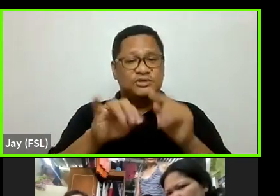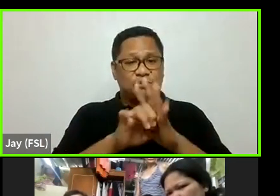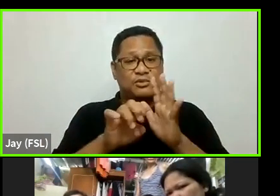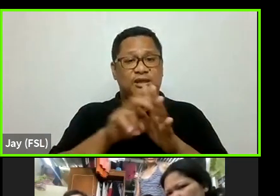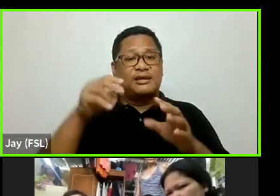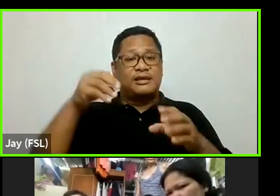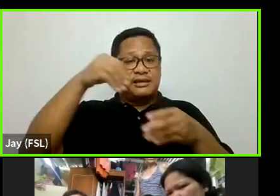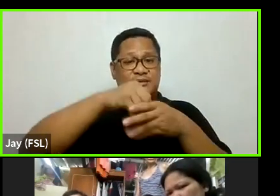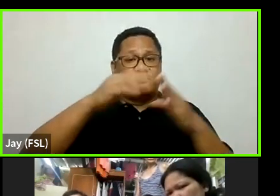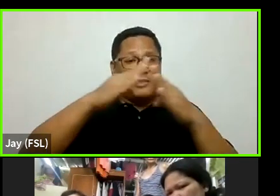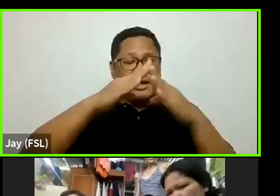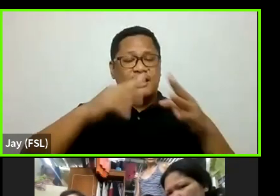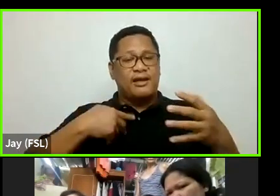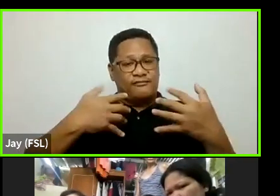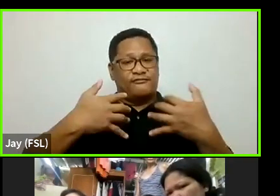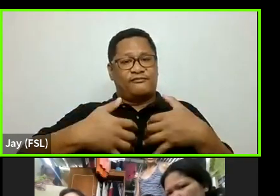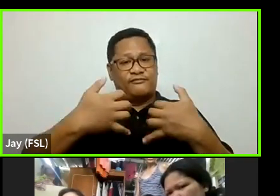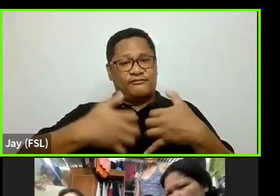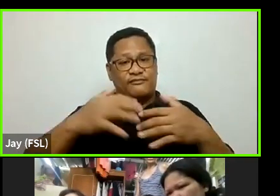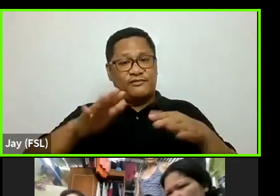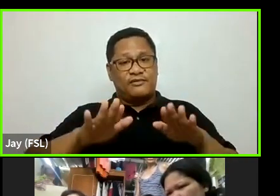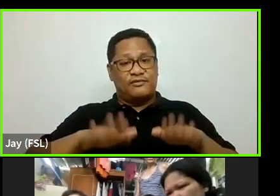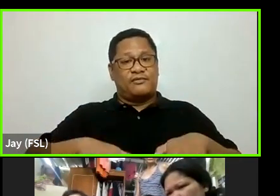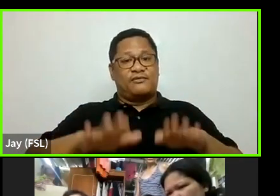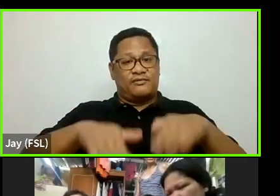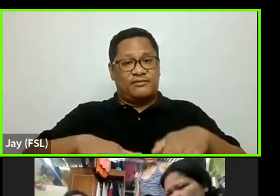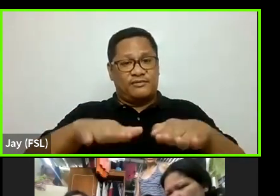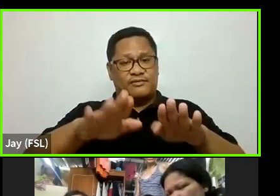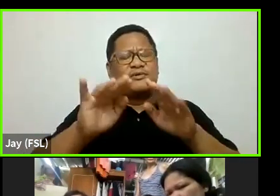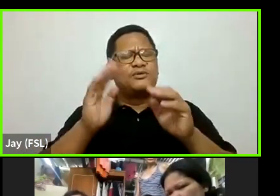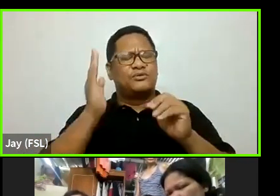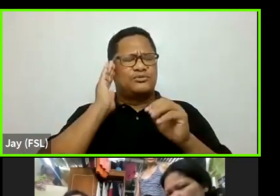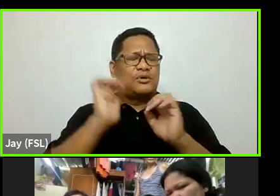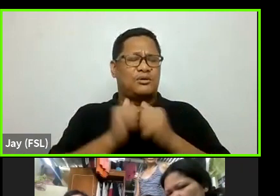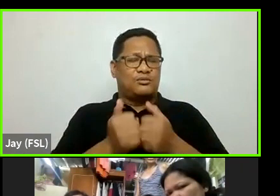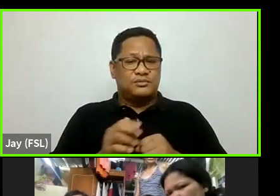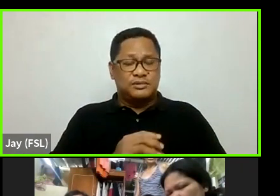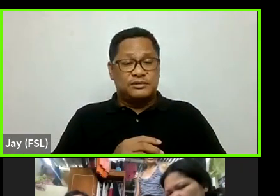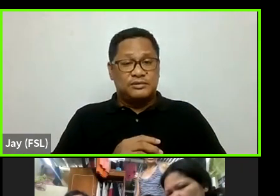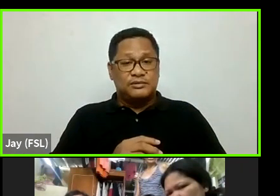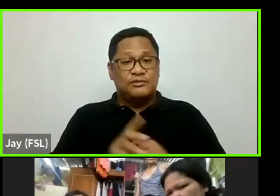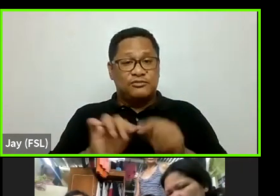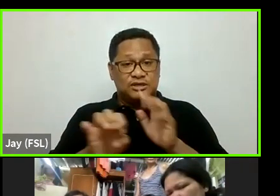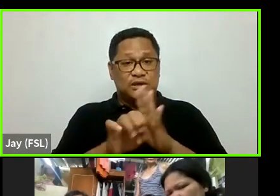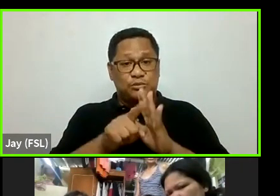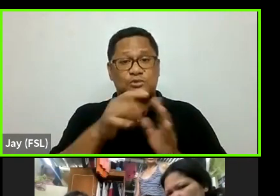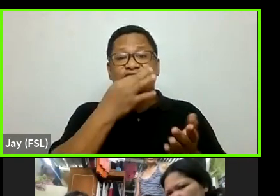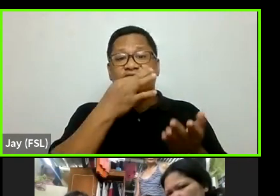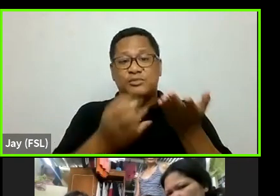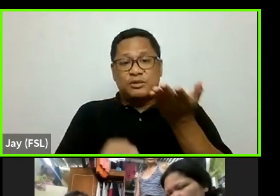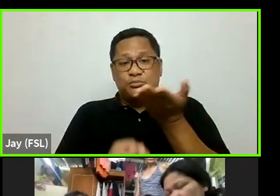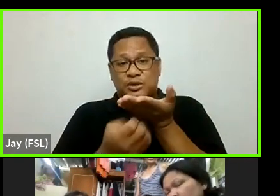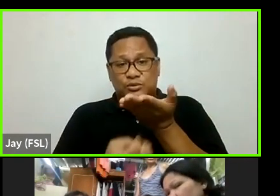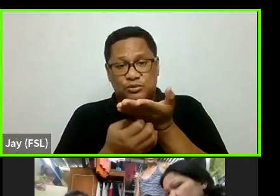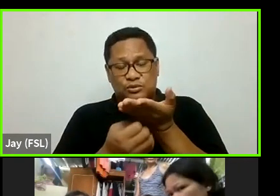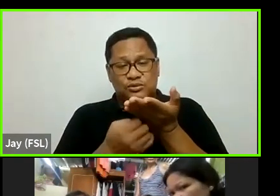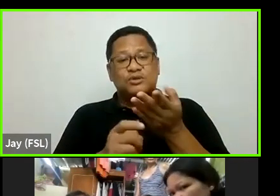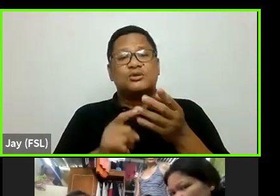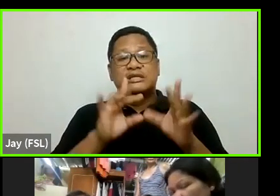di magpag-aralan yung panda rin. Kung mahilig kayo magluto,